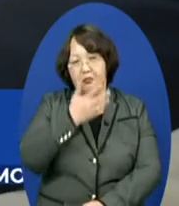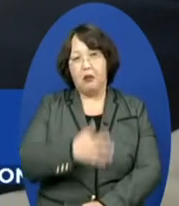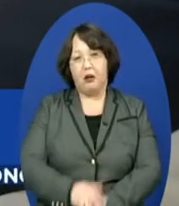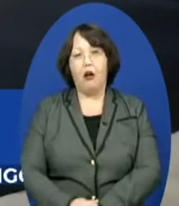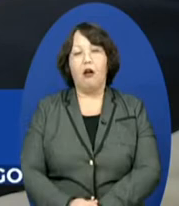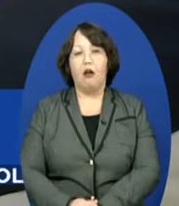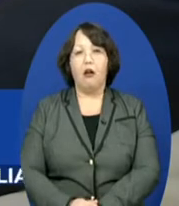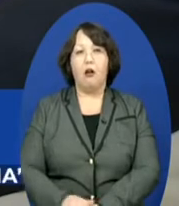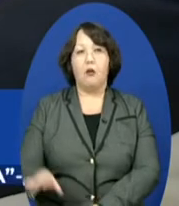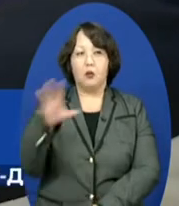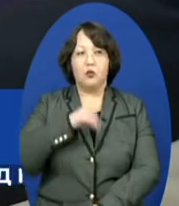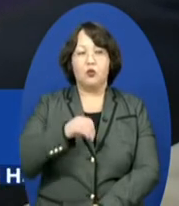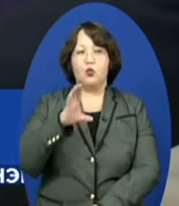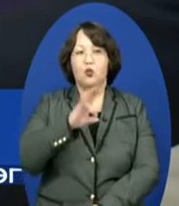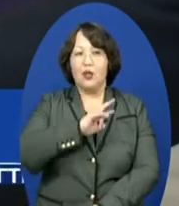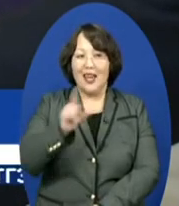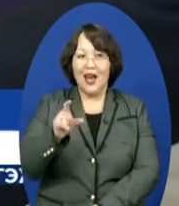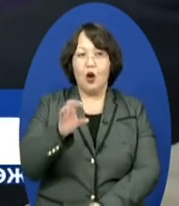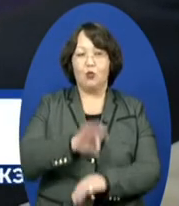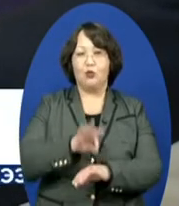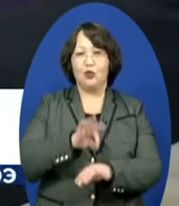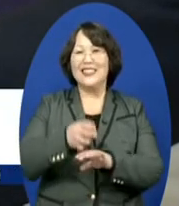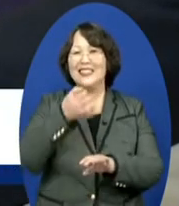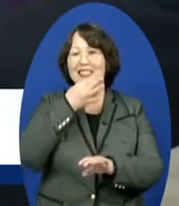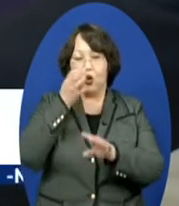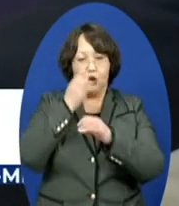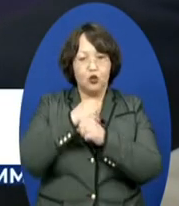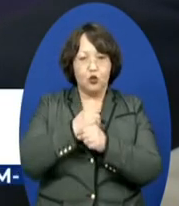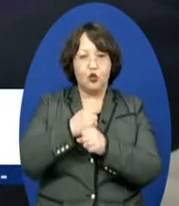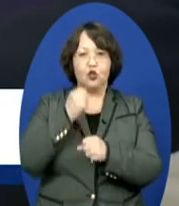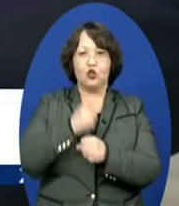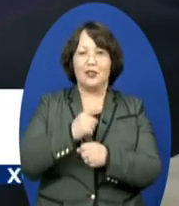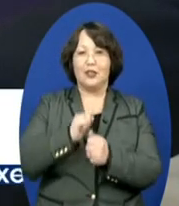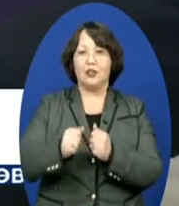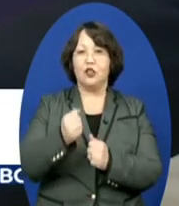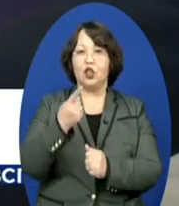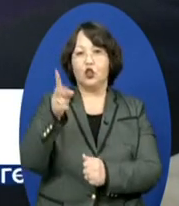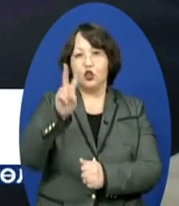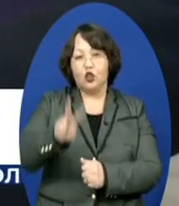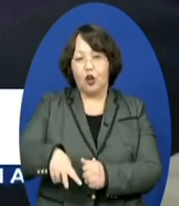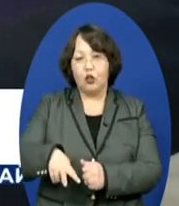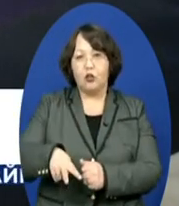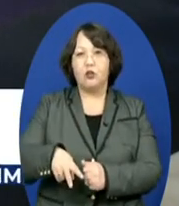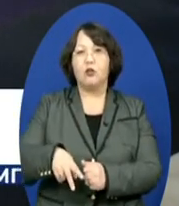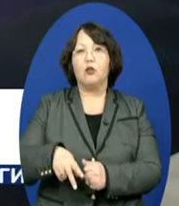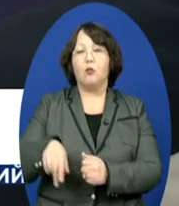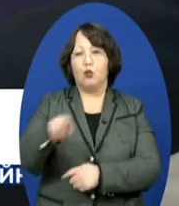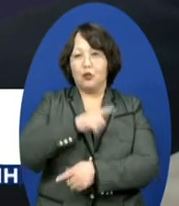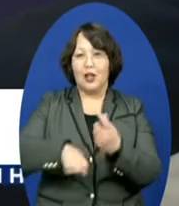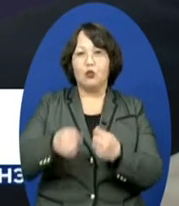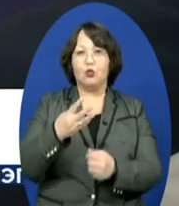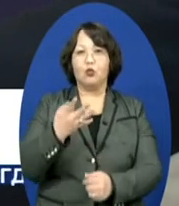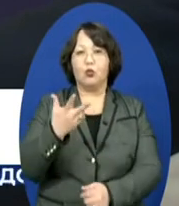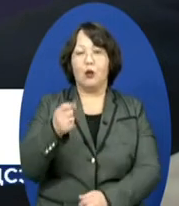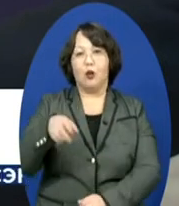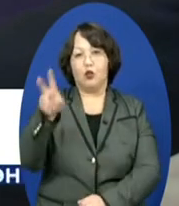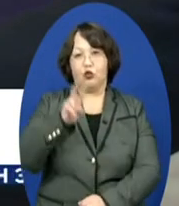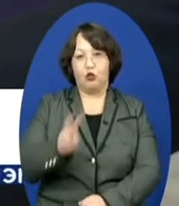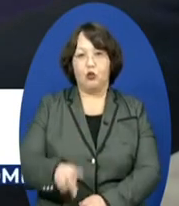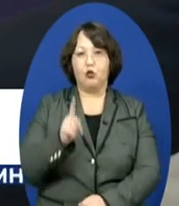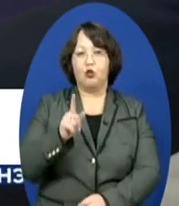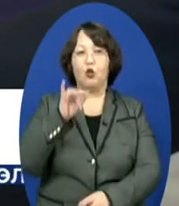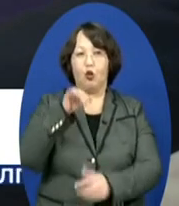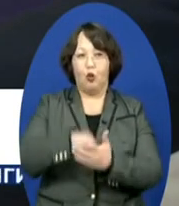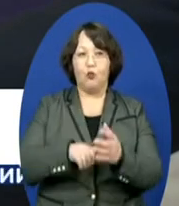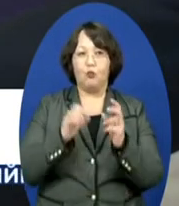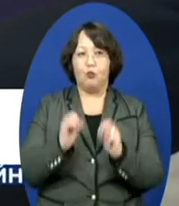одоо сүрээд өвчнийг илрүүлэх оншлогод зарцуулсан 1 доллар эргээд 43 доллар болж ингэж хөрөнгө